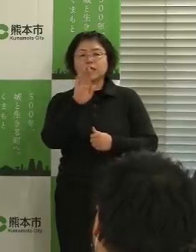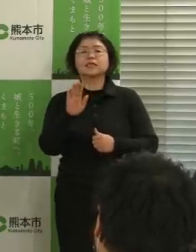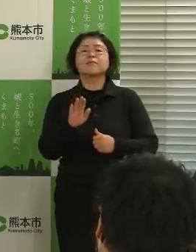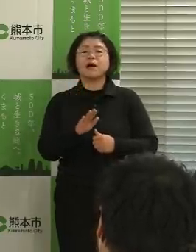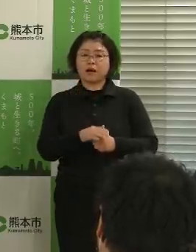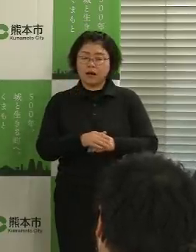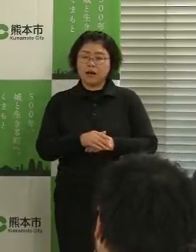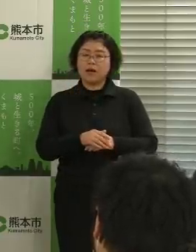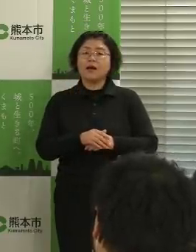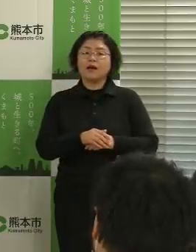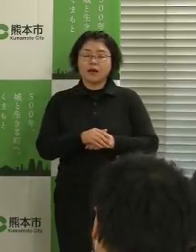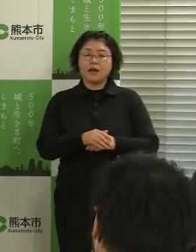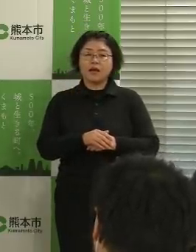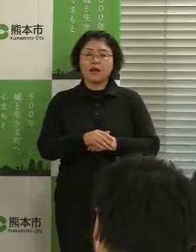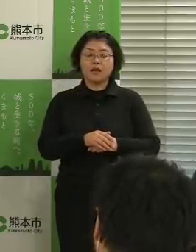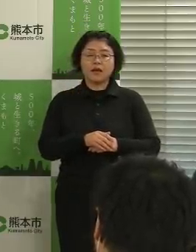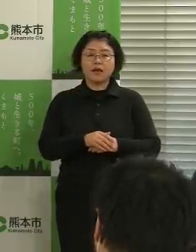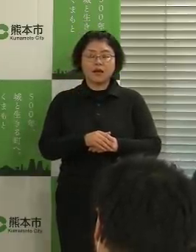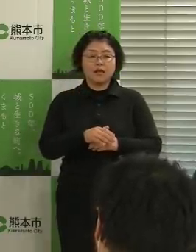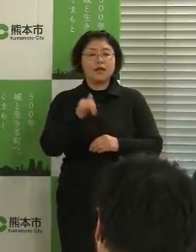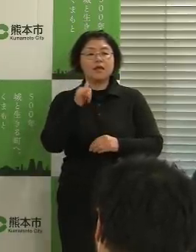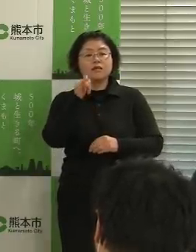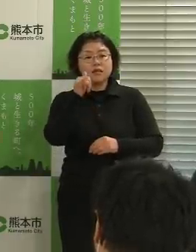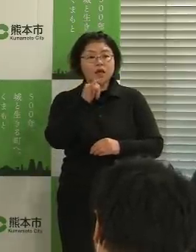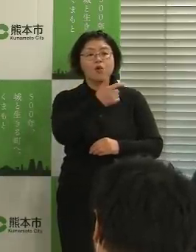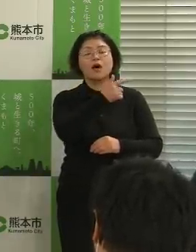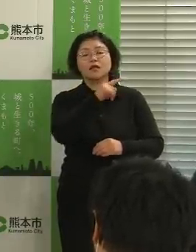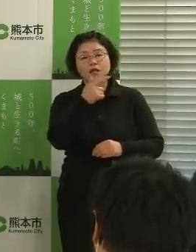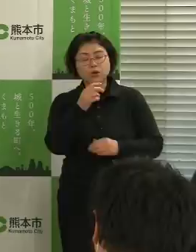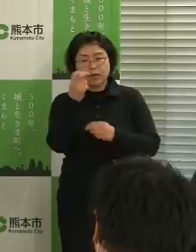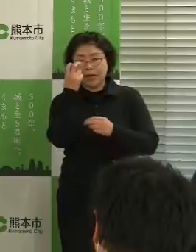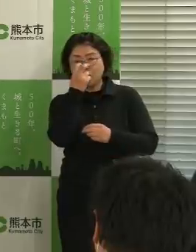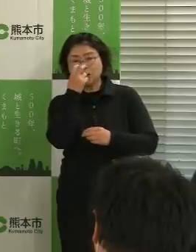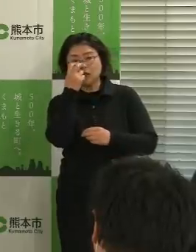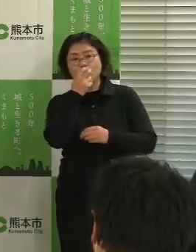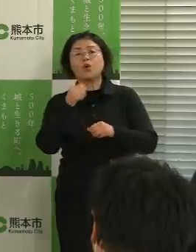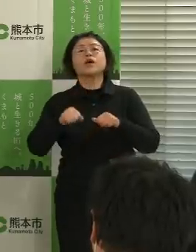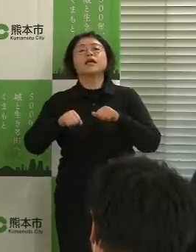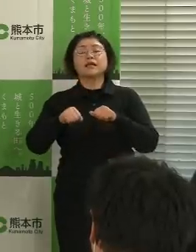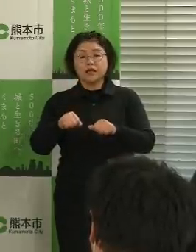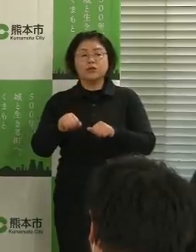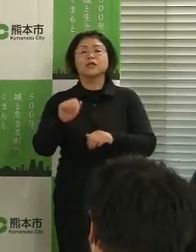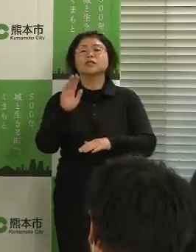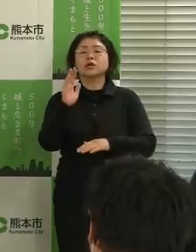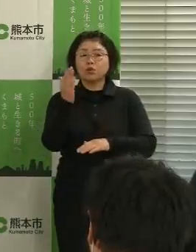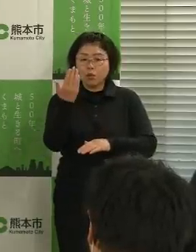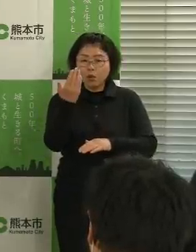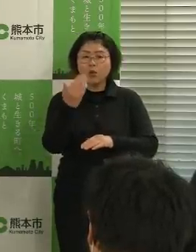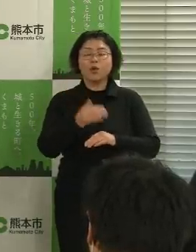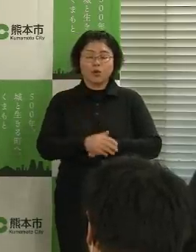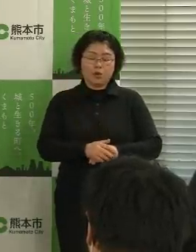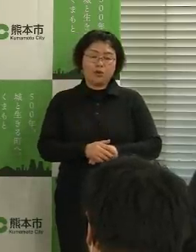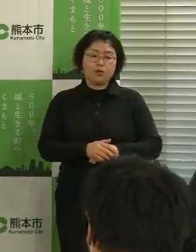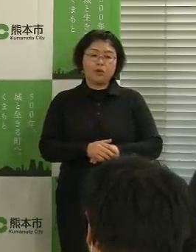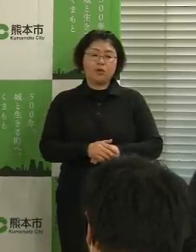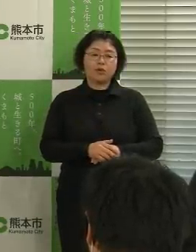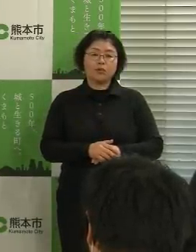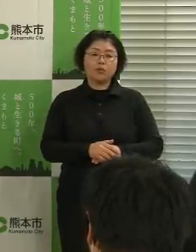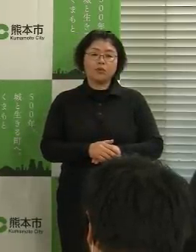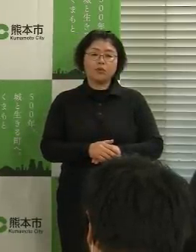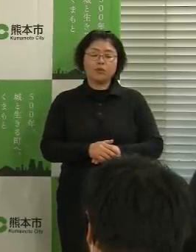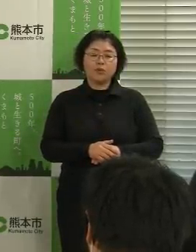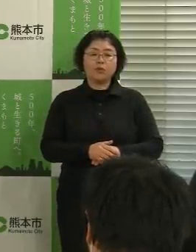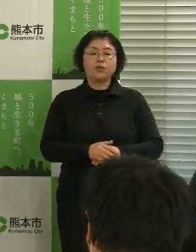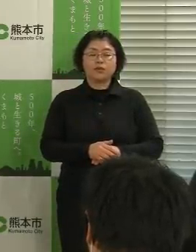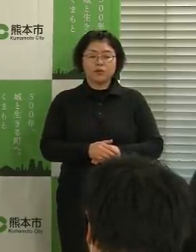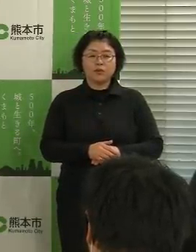ぞれご意向をですね、電話等々でですね、確認をさせていただいたんですけれども、こういう、今